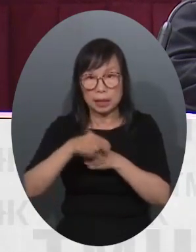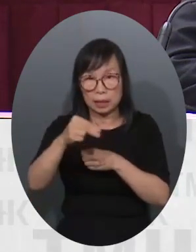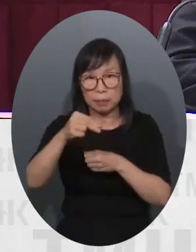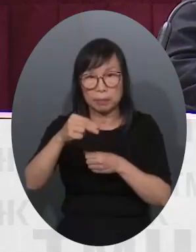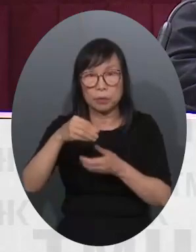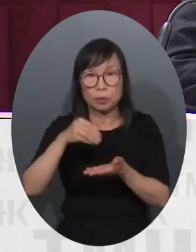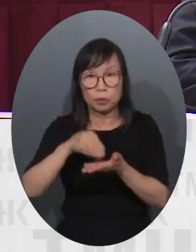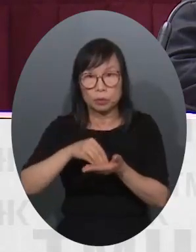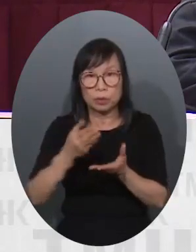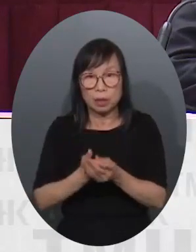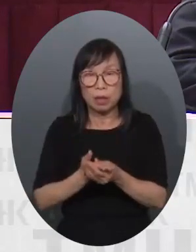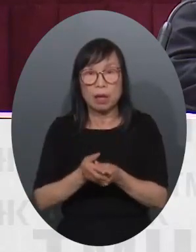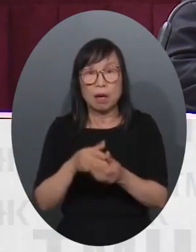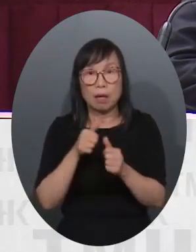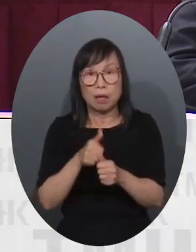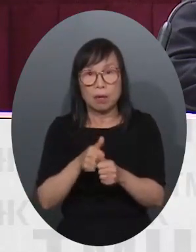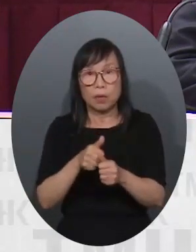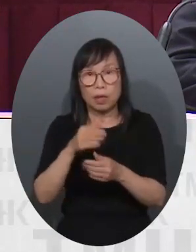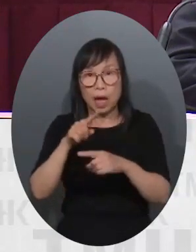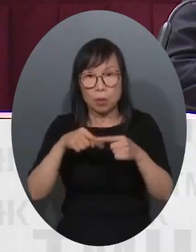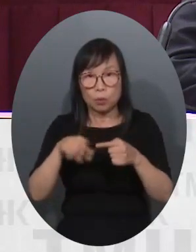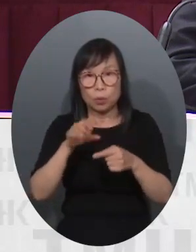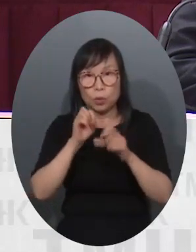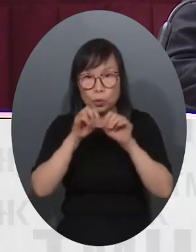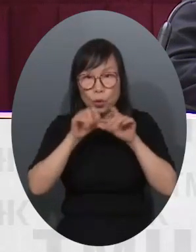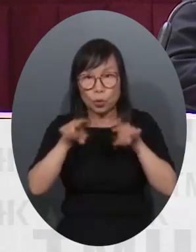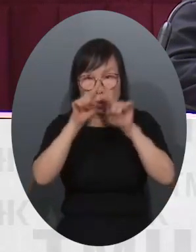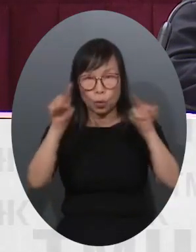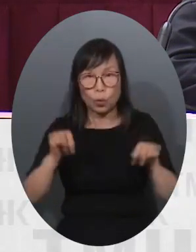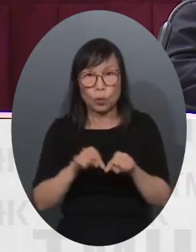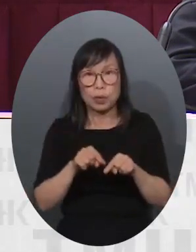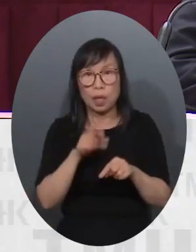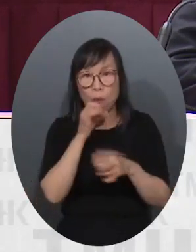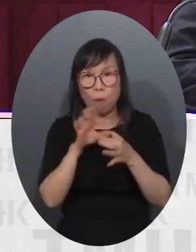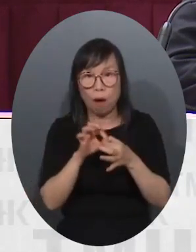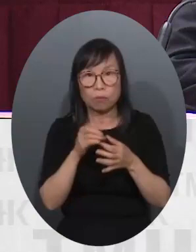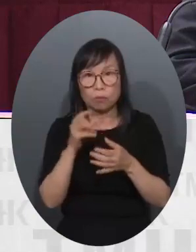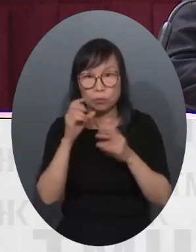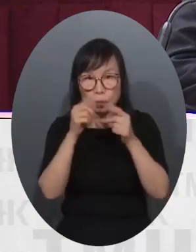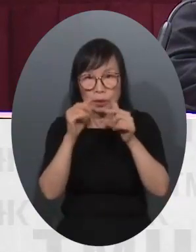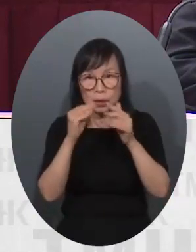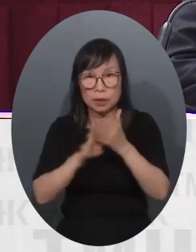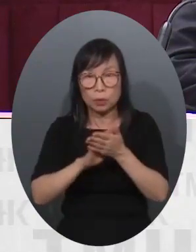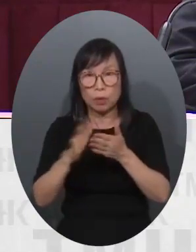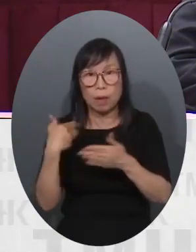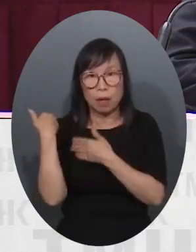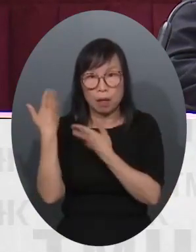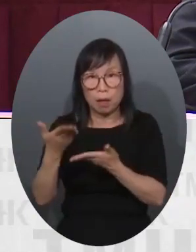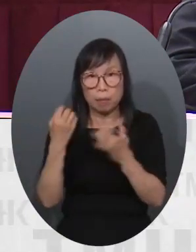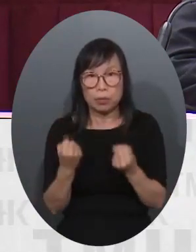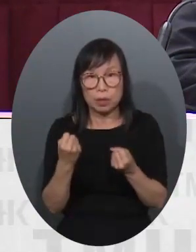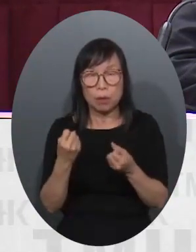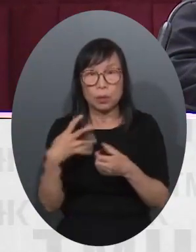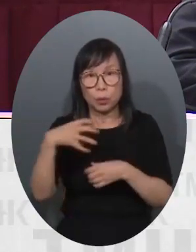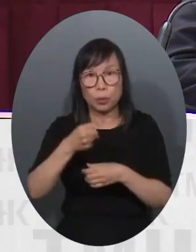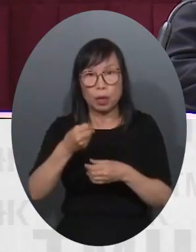案，即按照載於大會通告內有關向董事局授予一般授權，以分